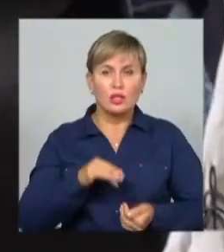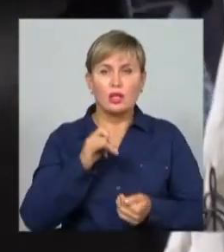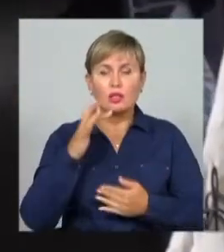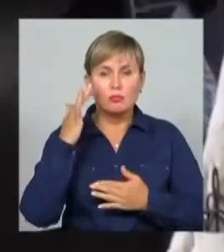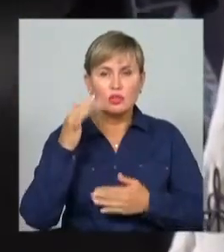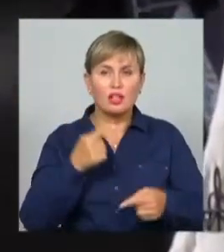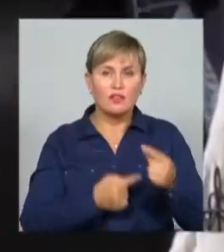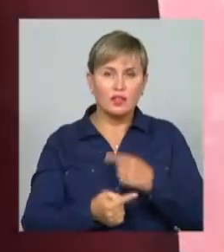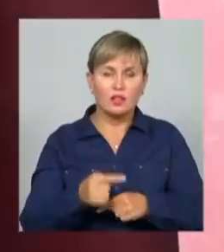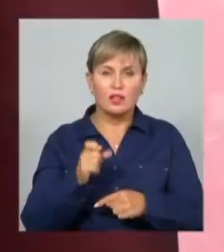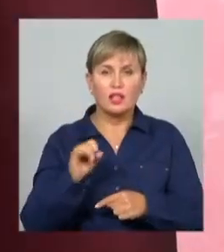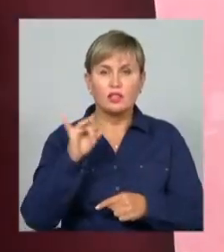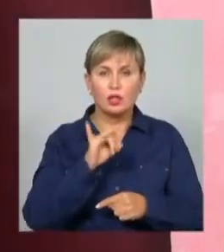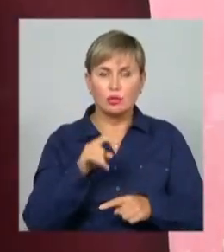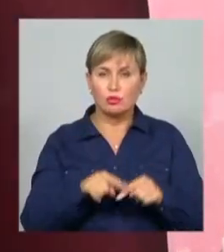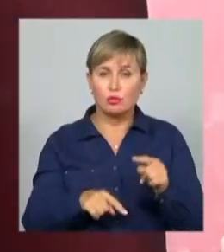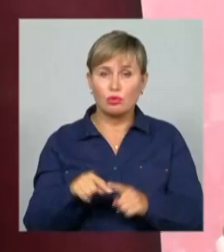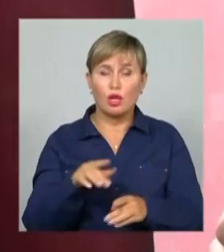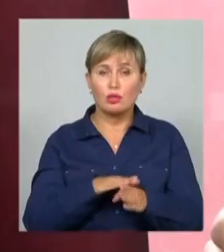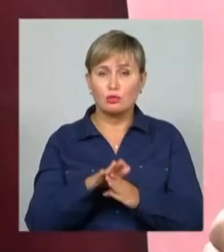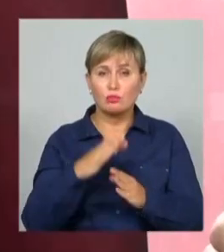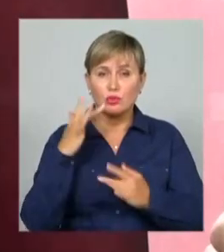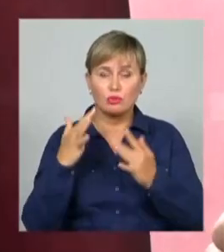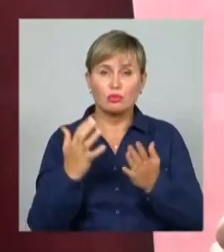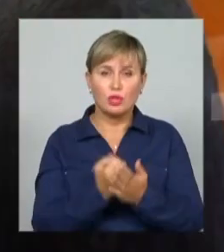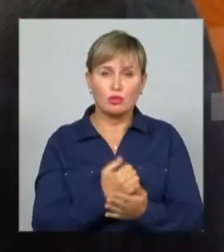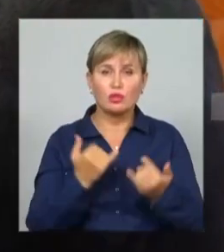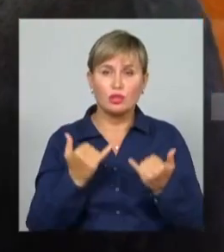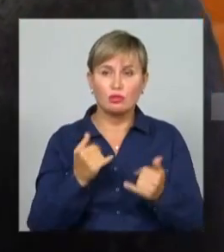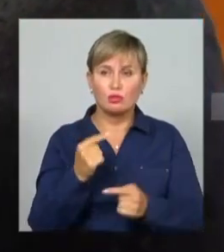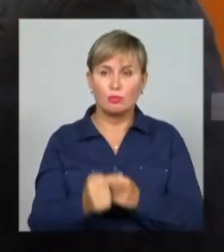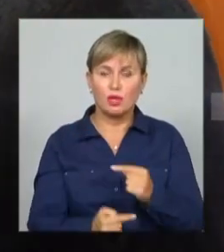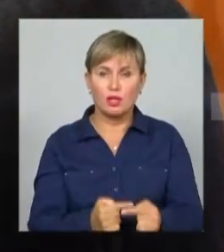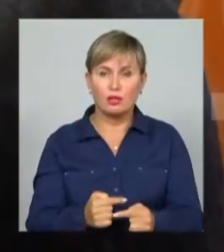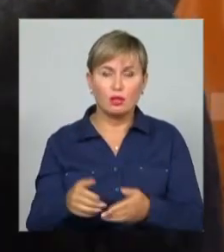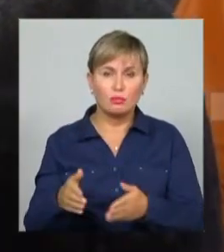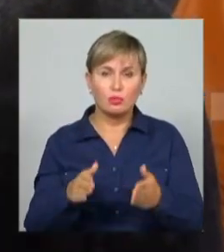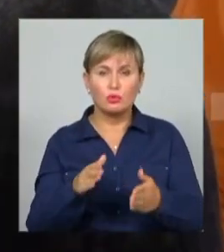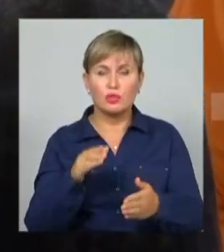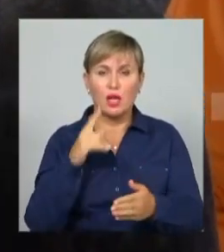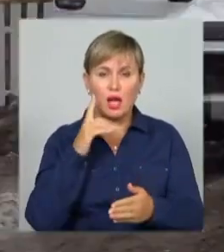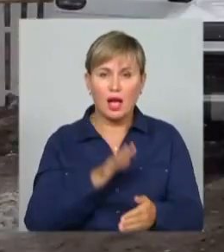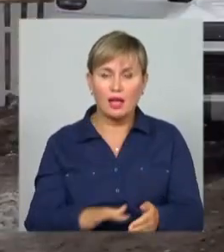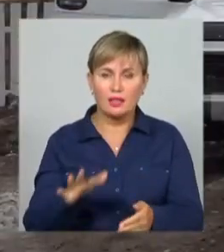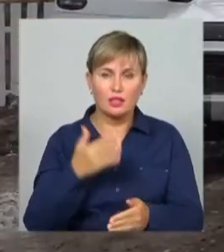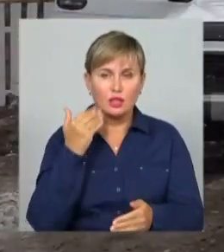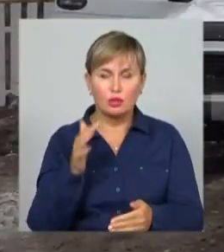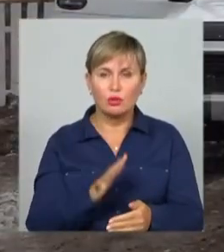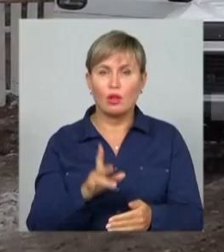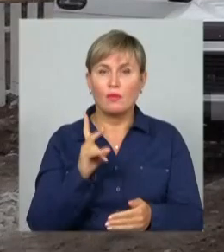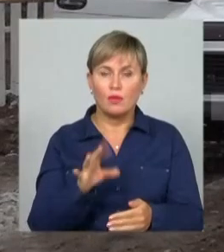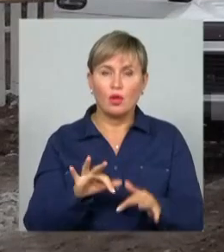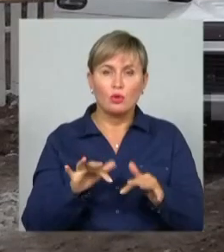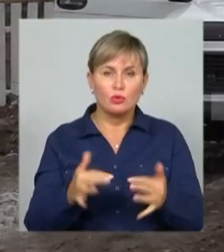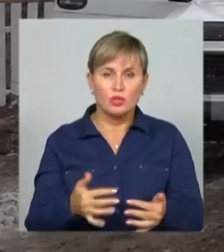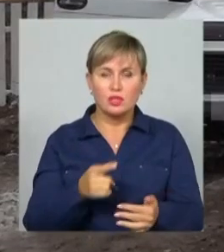мечтали вернуться на историческую родину. Осуществить мечту удалось нынешнему поколению. Путь из Южной Азии оказался нелегким. Однако